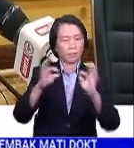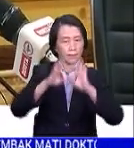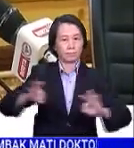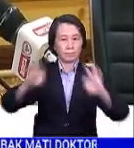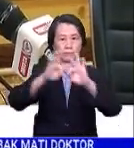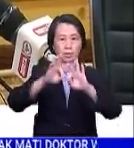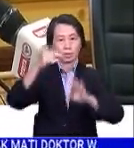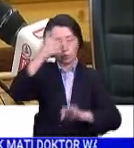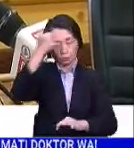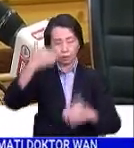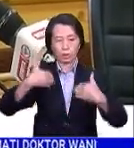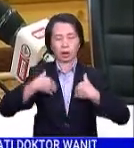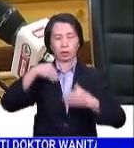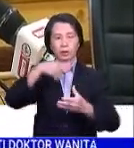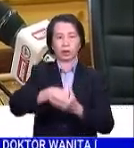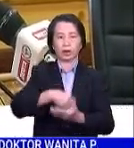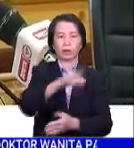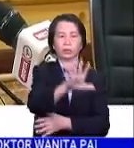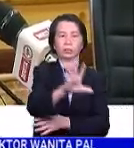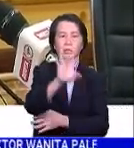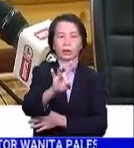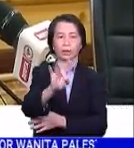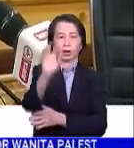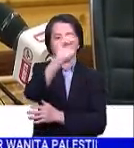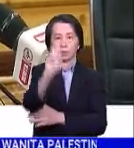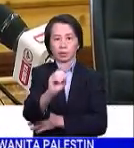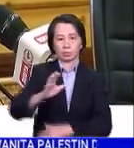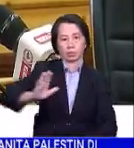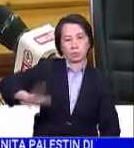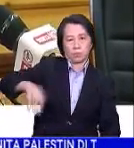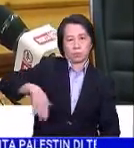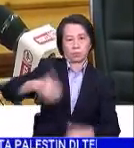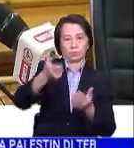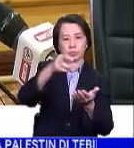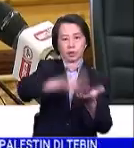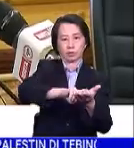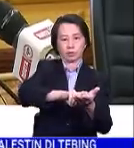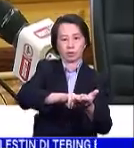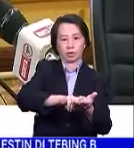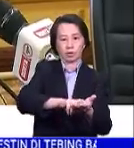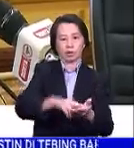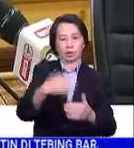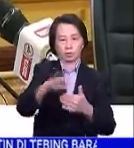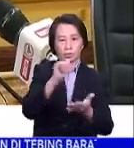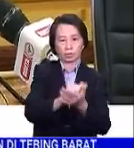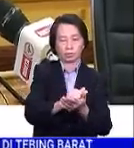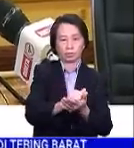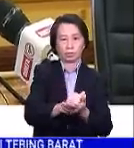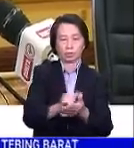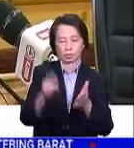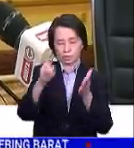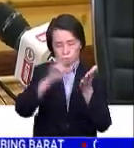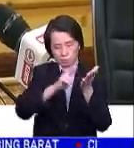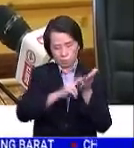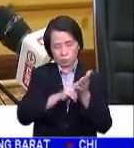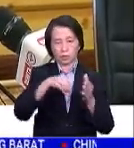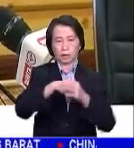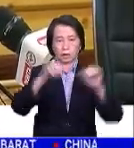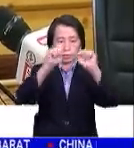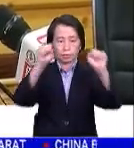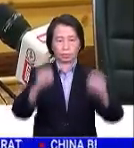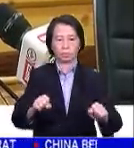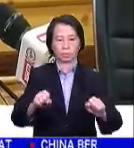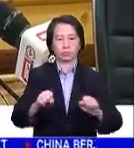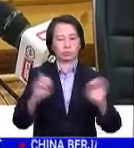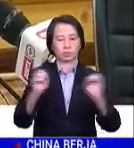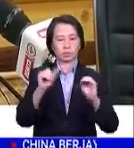ada dalam 58% yang belum daftar lagi. Yang mana kita bagi saja, lepas tu kita masukkan nama dalam sistem. Jadi tidak ada birokrasi,